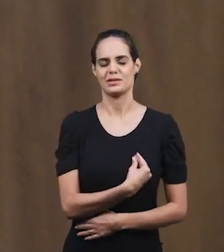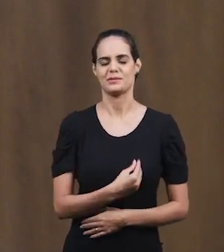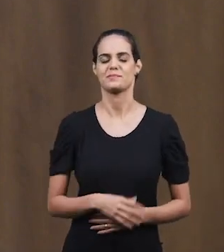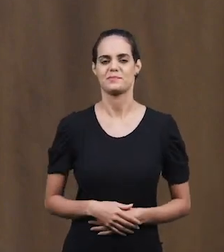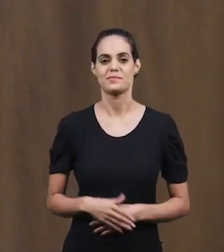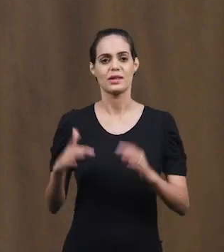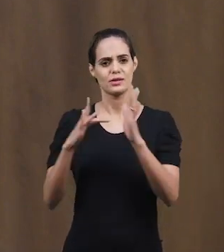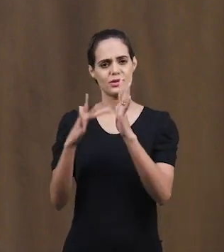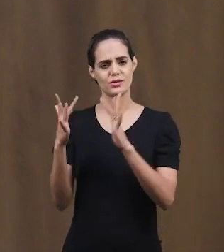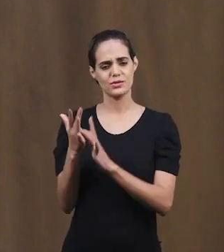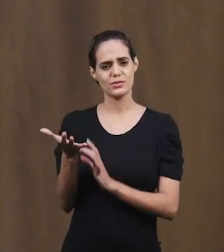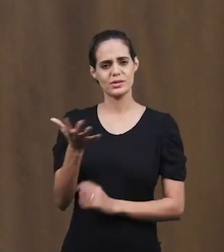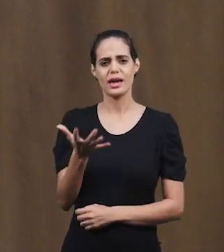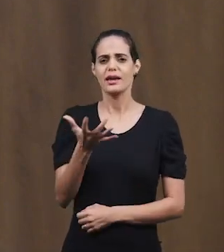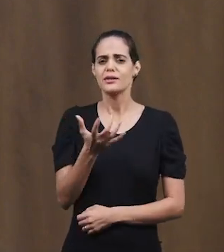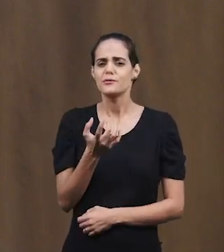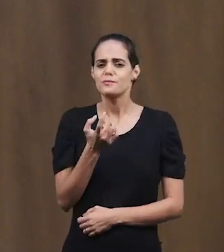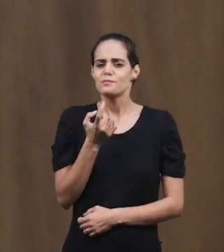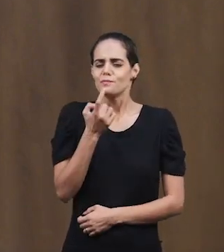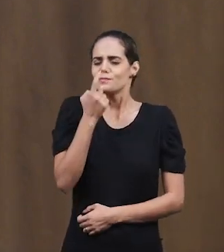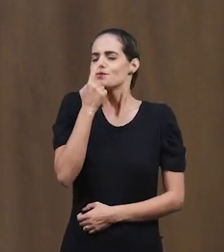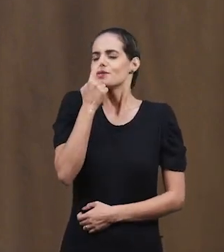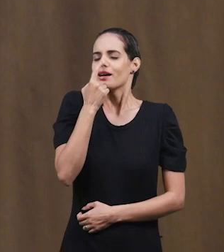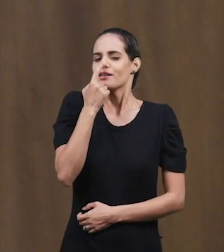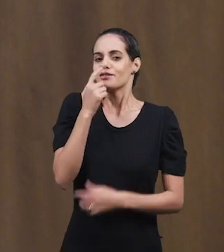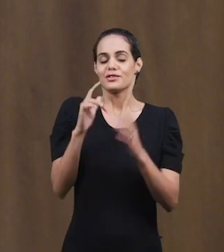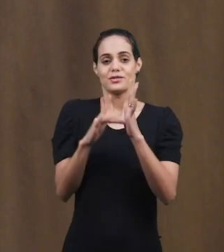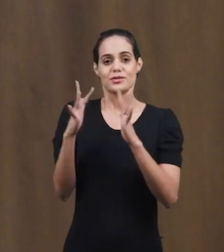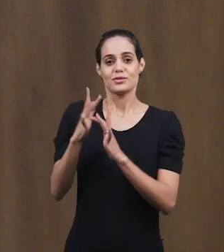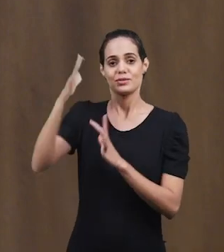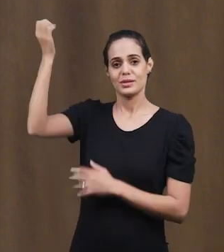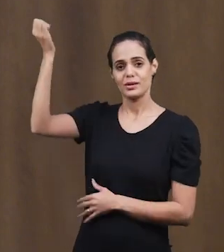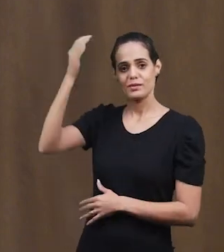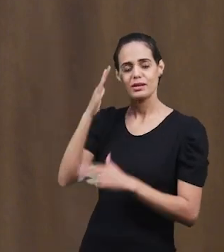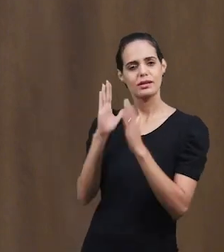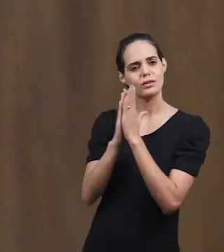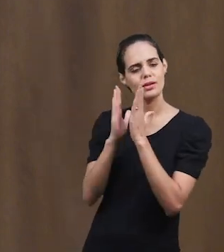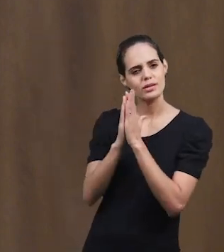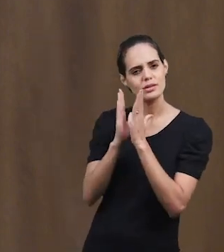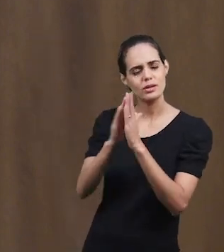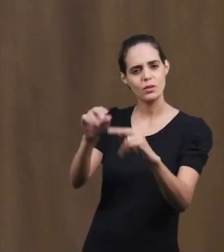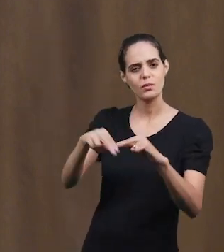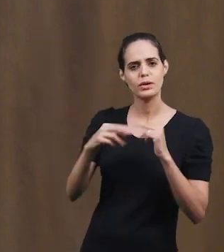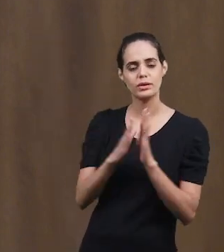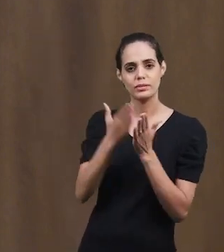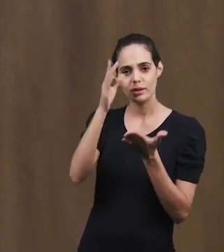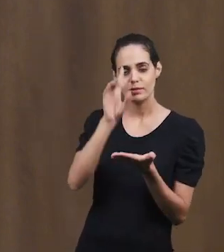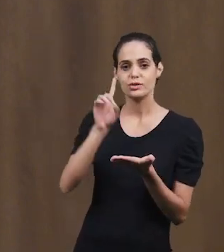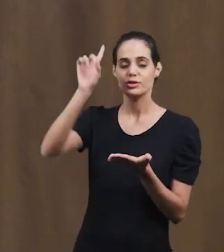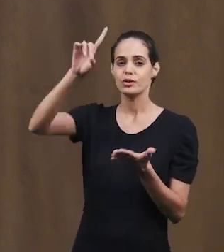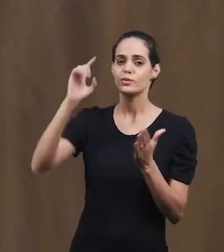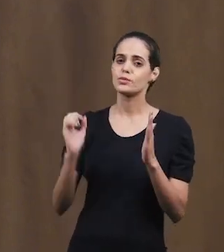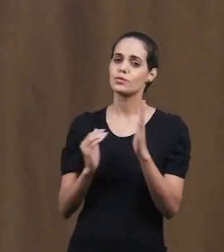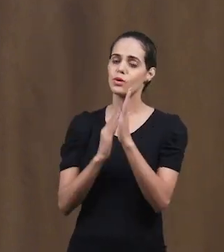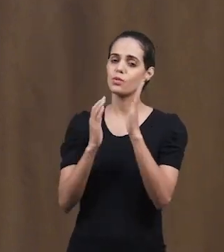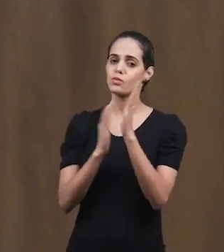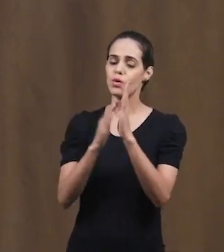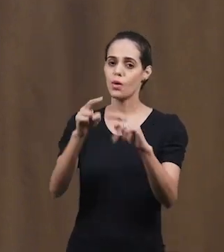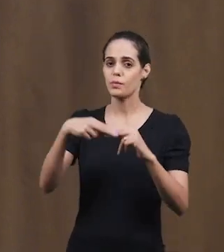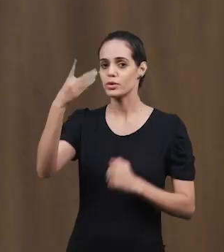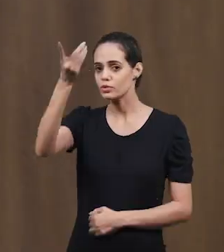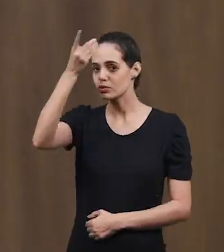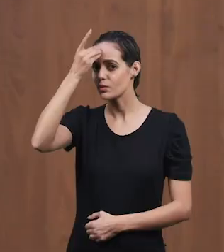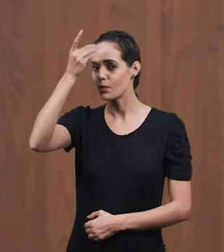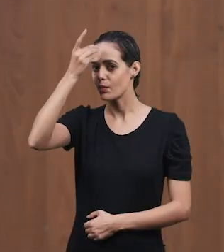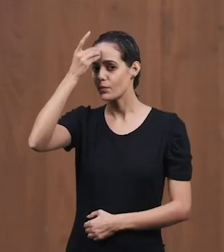veut avoir avec nous l'intimité. Le Seigneur veut se révéler à nous par la prière, par sa parole, dans la louange, dans les